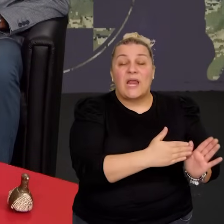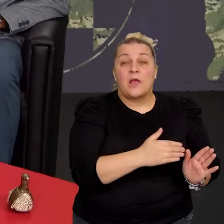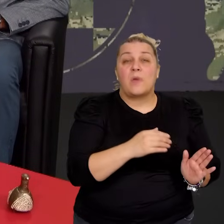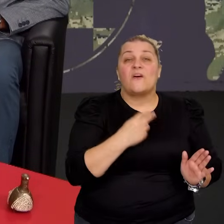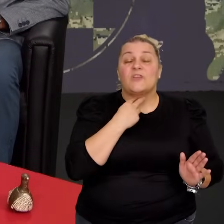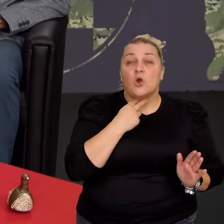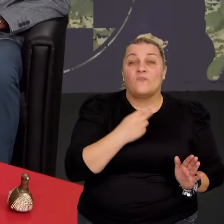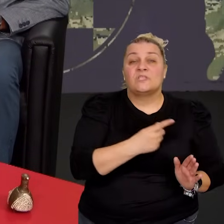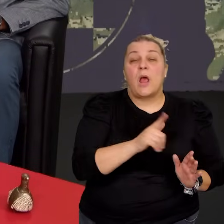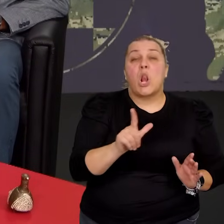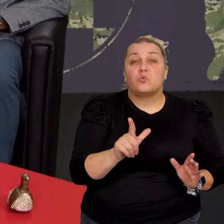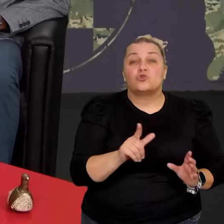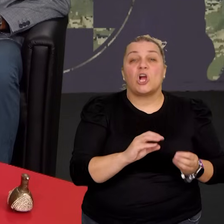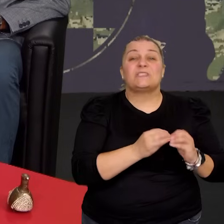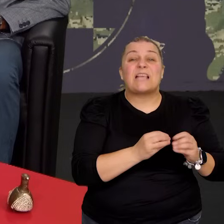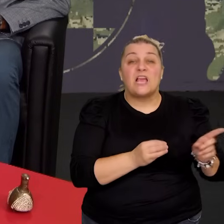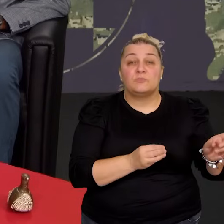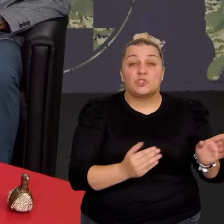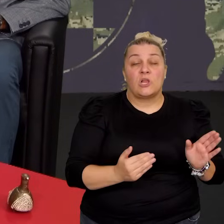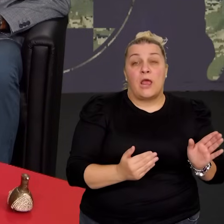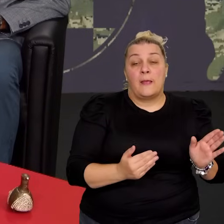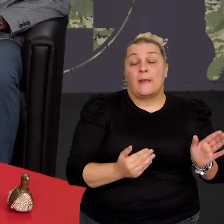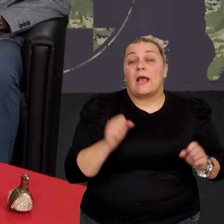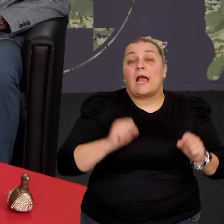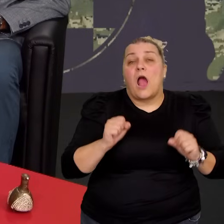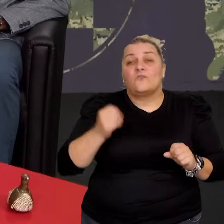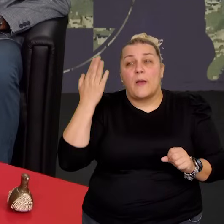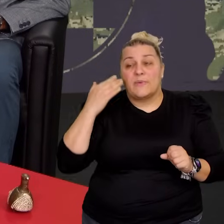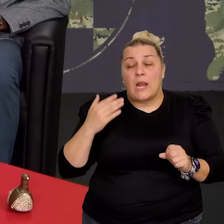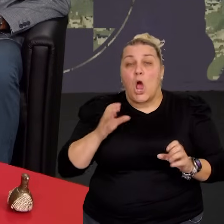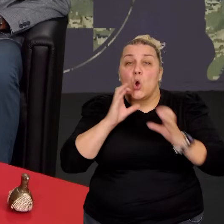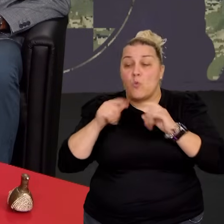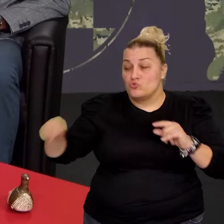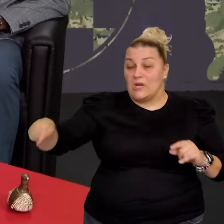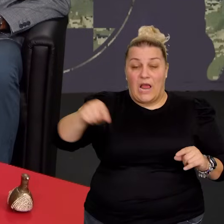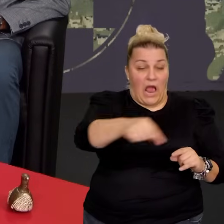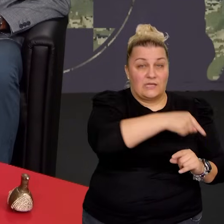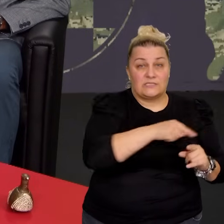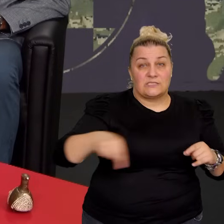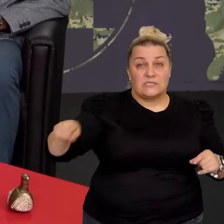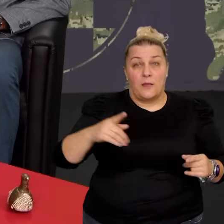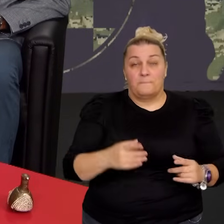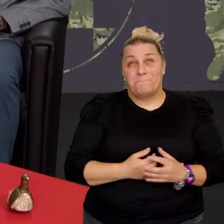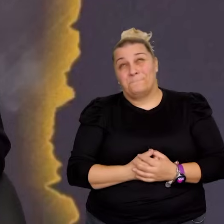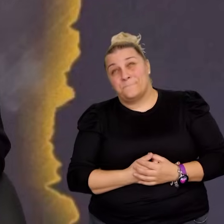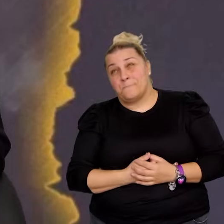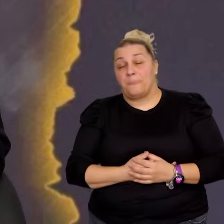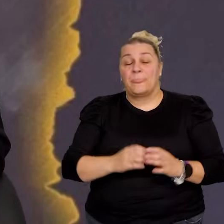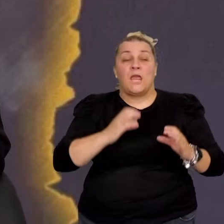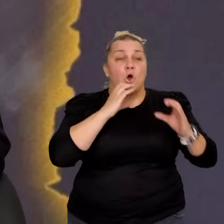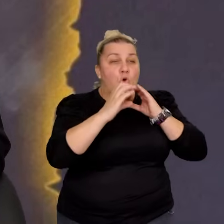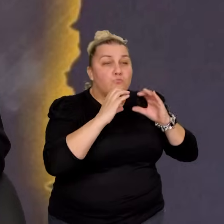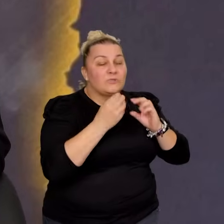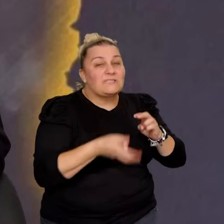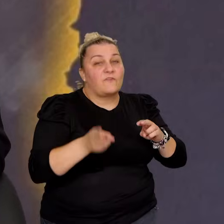Lužac, Sajmište, gradske četvrti. Kakva je bila, Peđa, komunikacija među vama? Pa komunikacija je bila